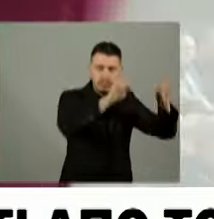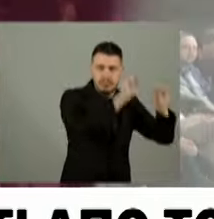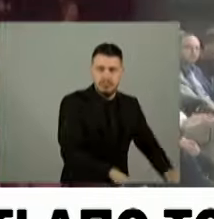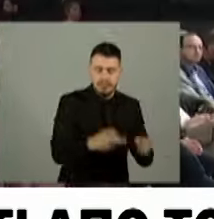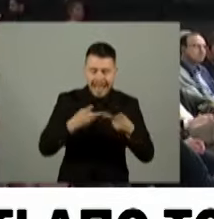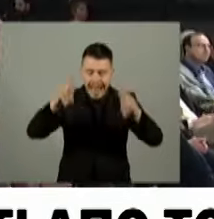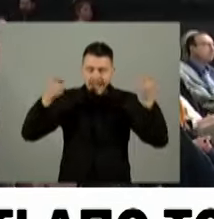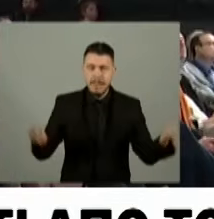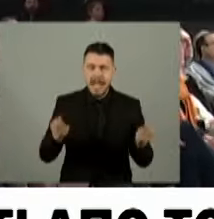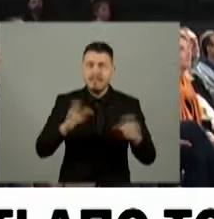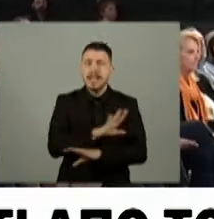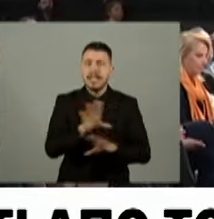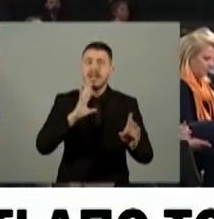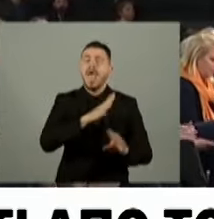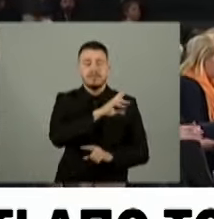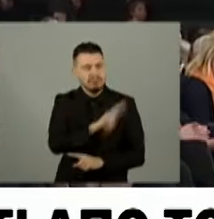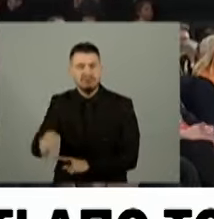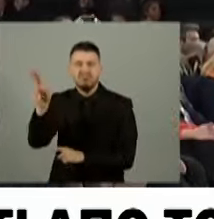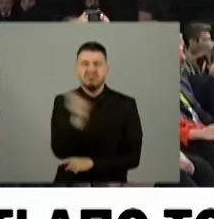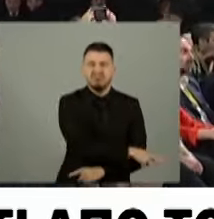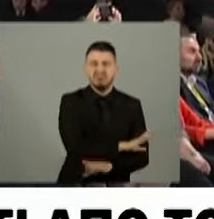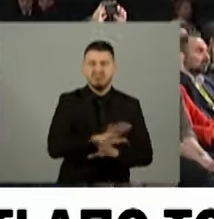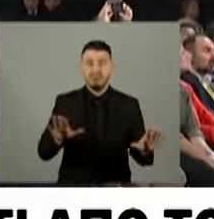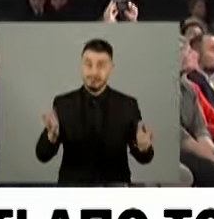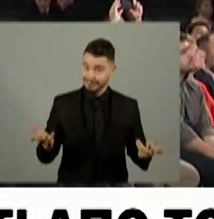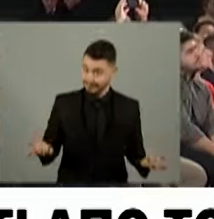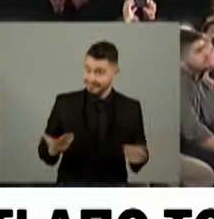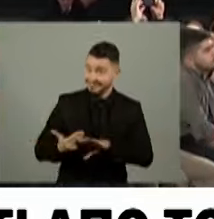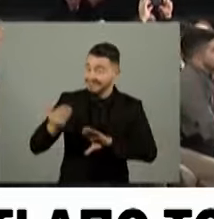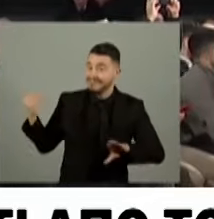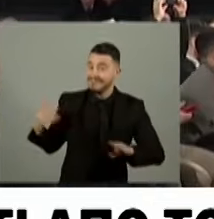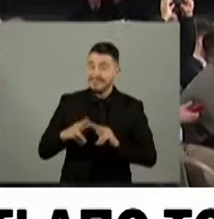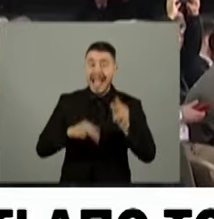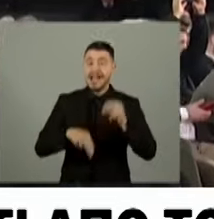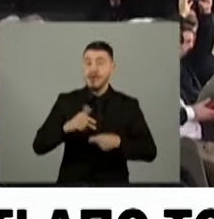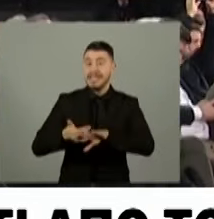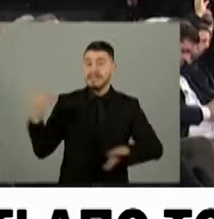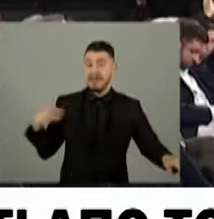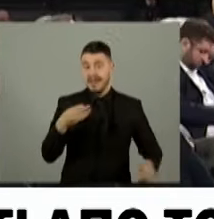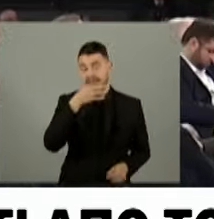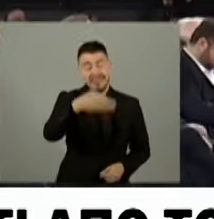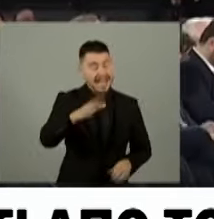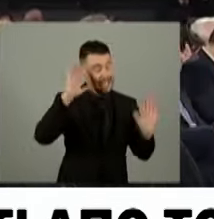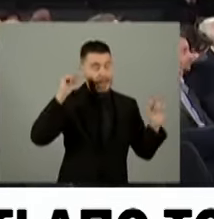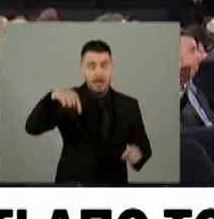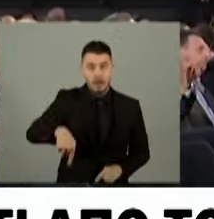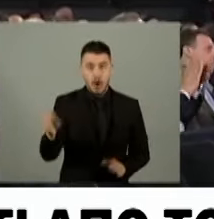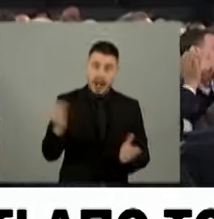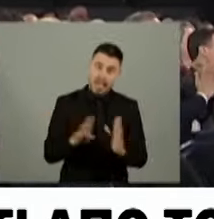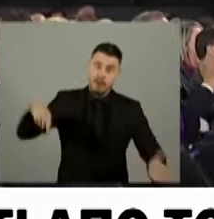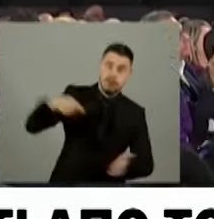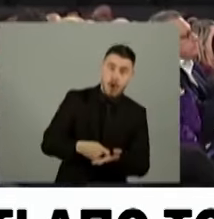Νέα Δημοκρατία, συνεχίζουν και σπαράσονται μεταξύ τους τα στελέχη. Και αυτό γενικότερα δεν είναι καλό. Γιατί και μια κυβέρνηση πρέπει να